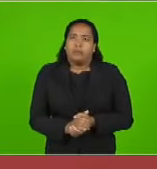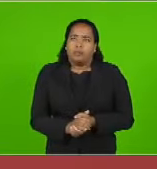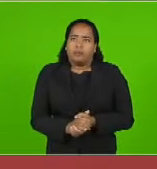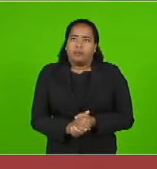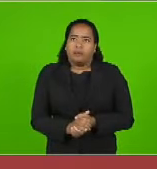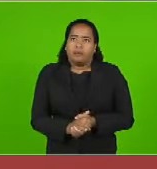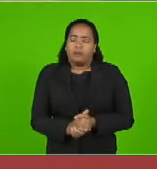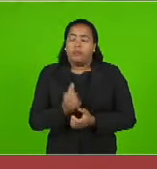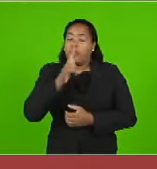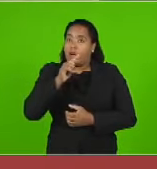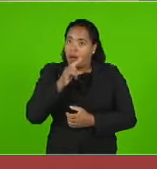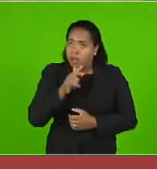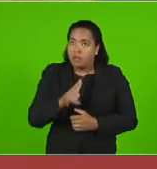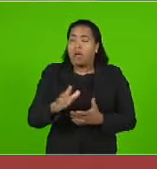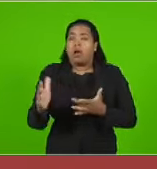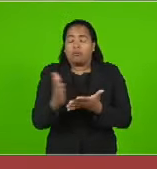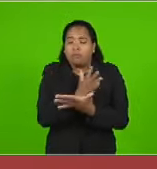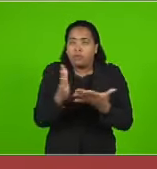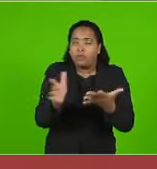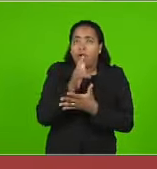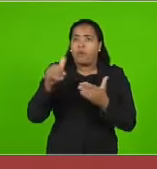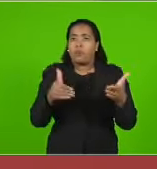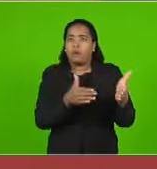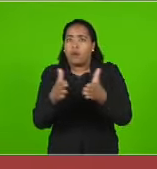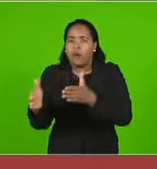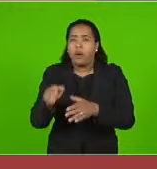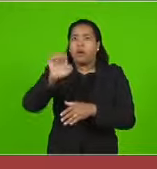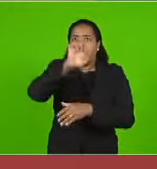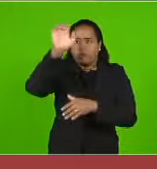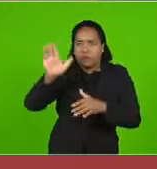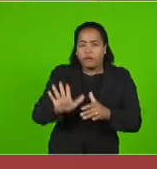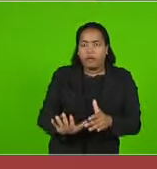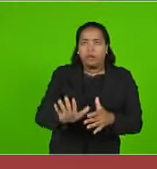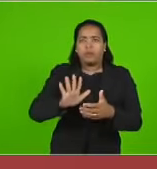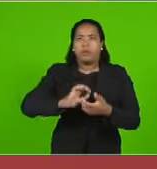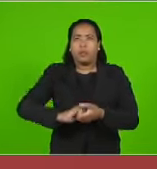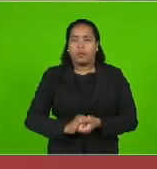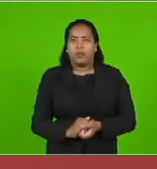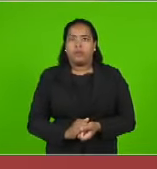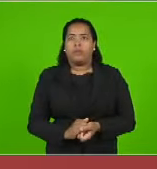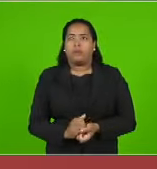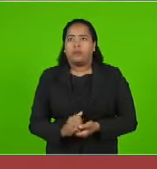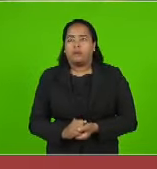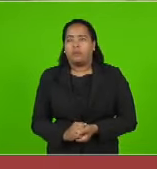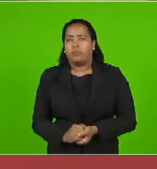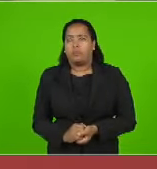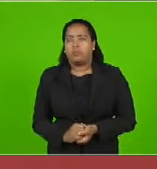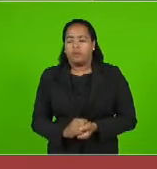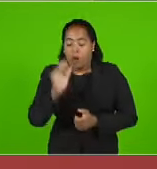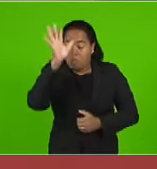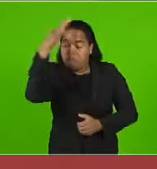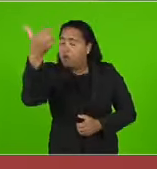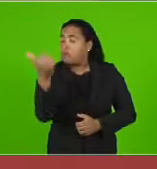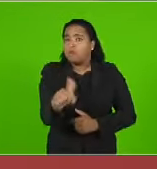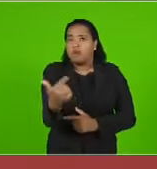ждут, что он свалится в подземные воды. И эти источники воды отравят воду в Европе. Мы не